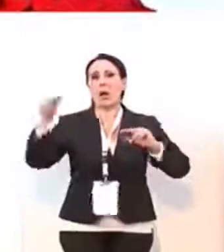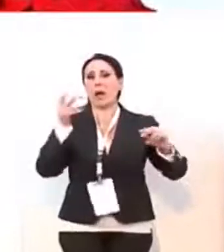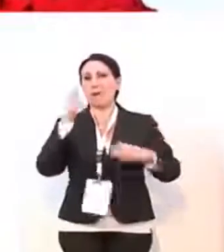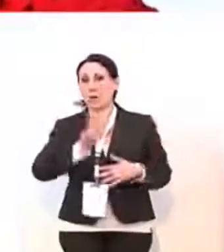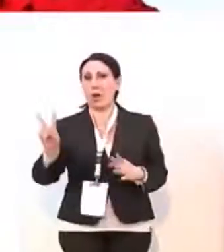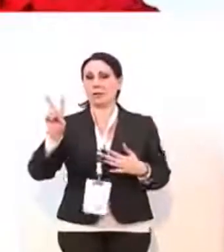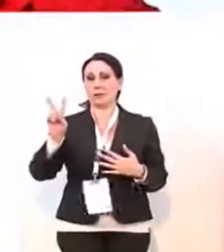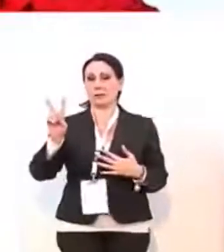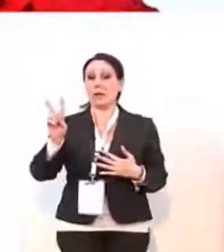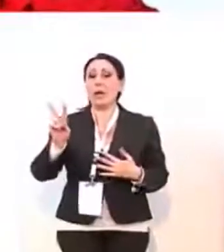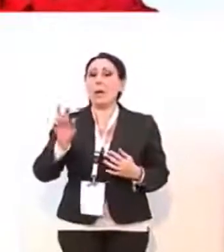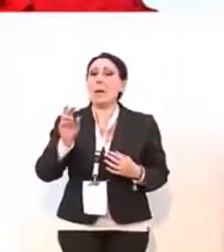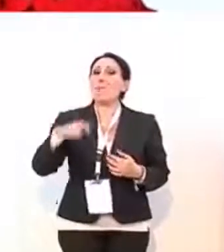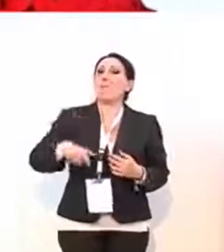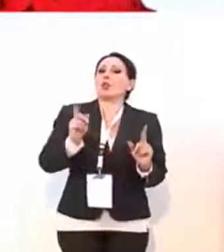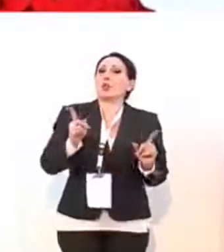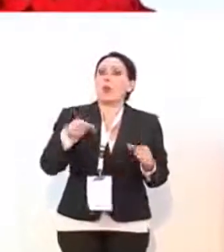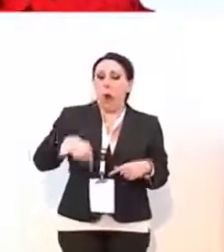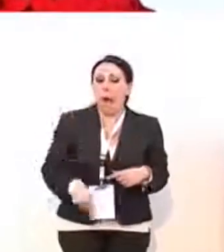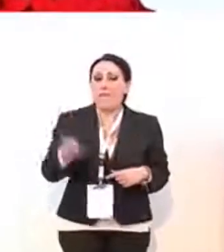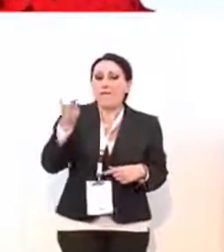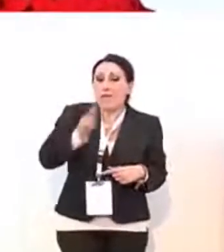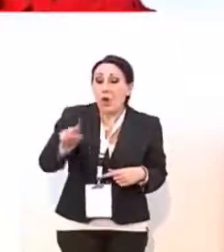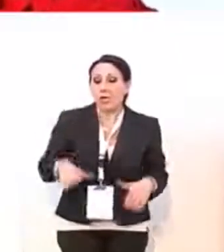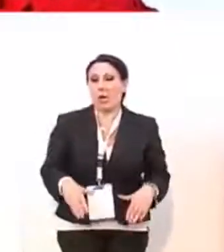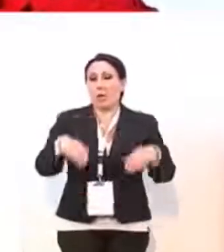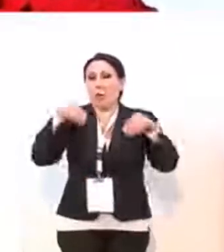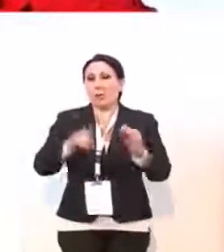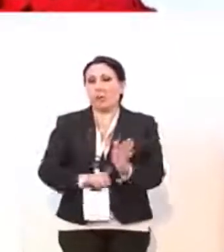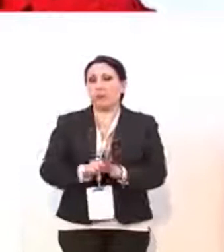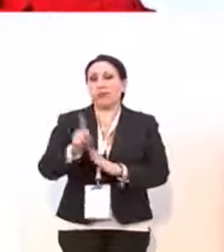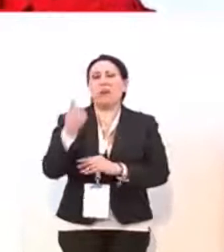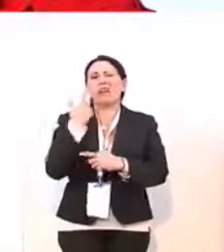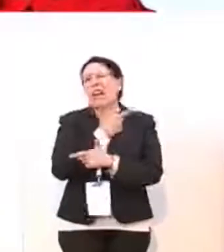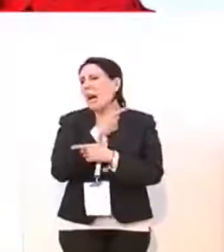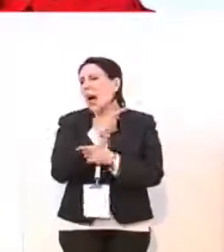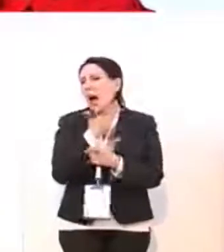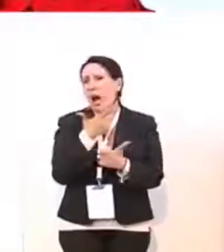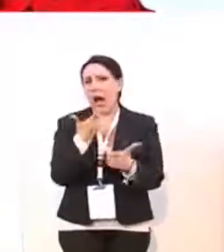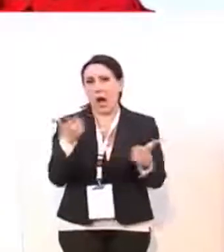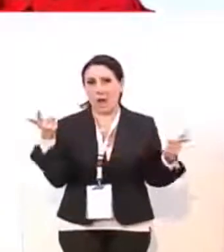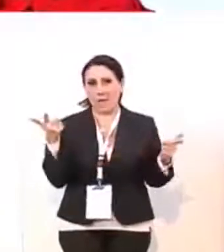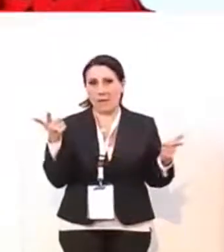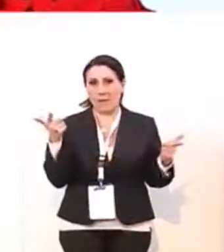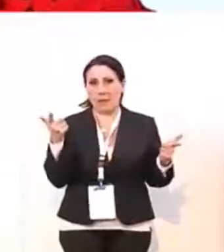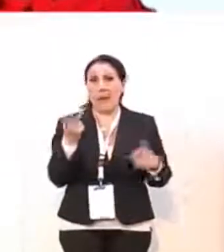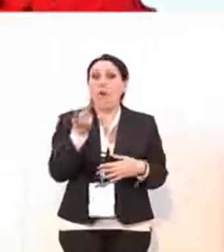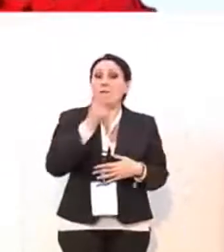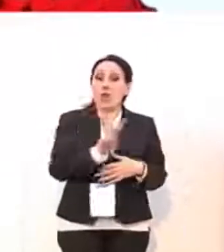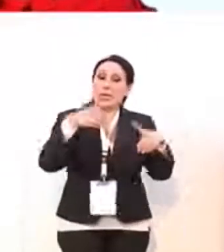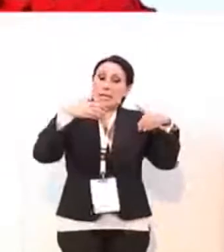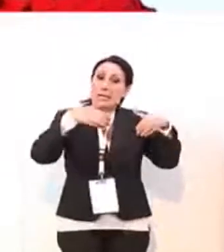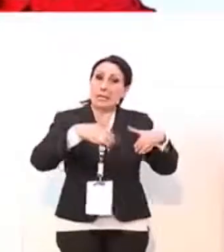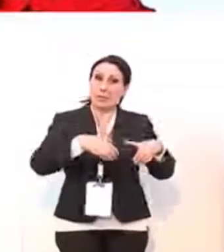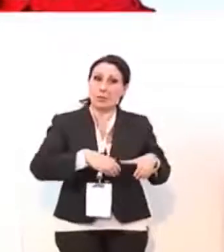casi molto gravi e molto efferati. Quello che sta succedendo è che la violenza diminuisce nelle